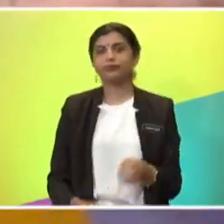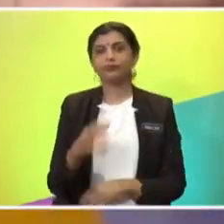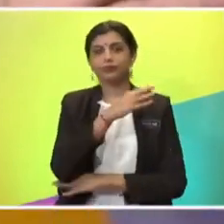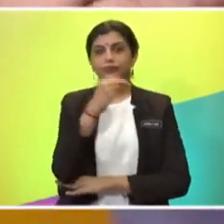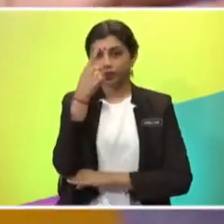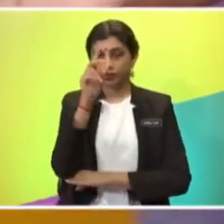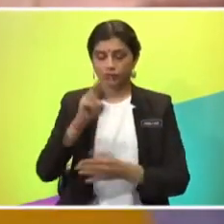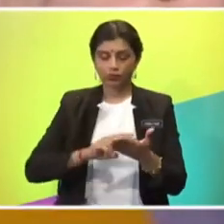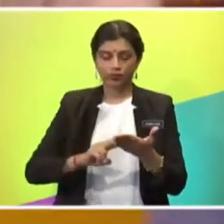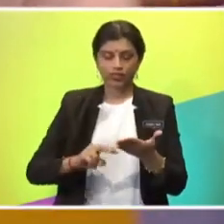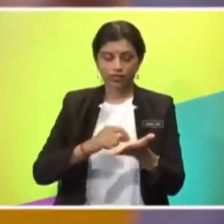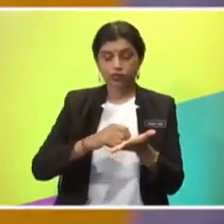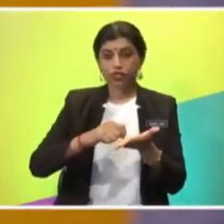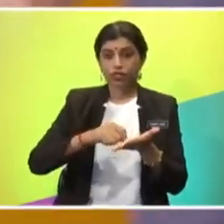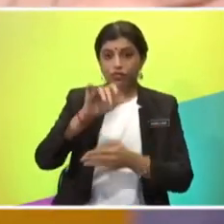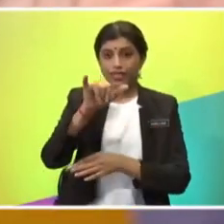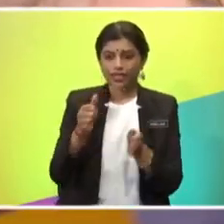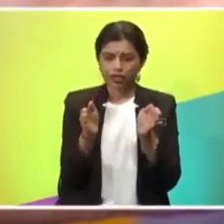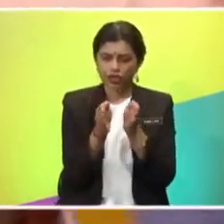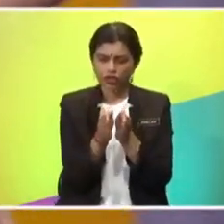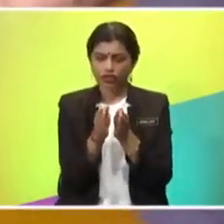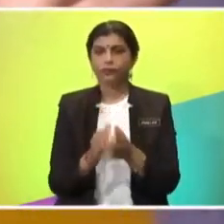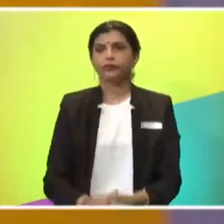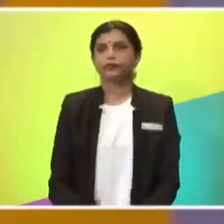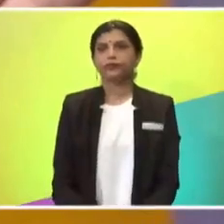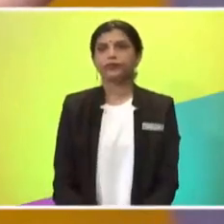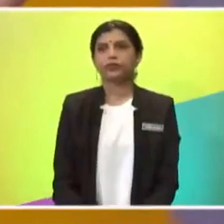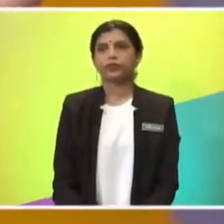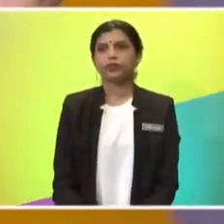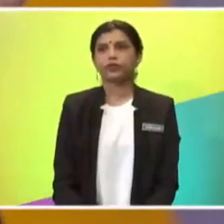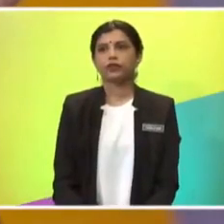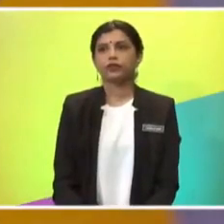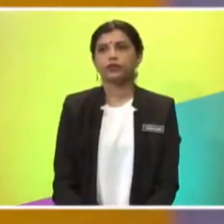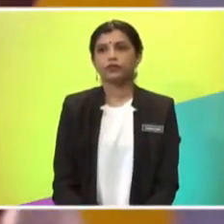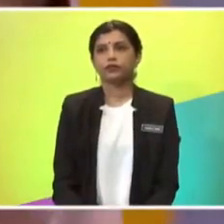lah. Okey. Tulisan macam contoh duit, dia akan tengok guna.